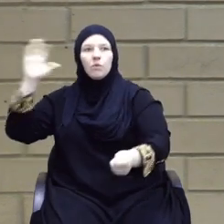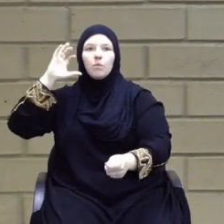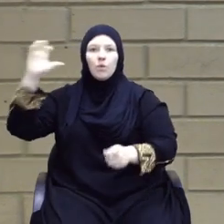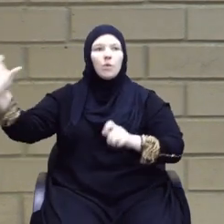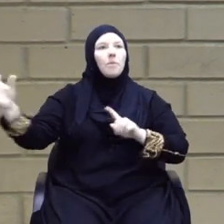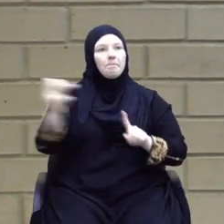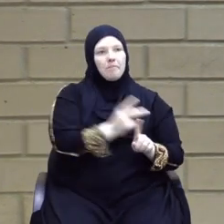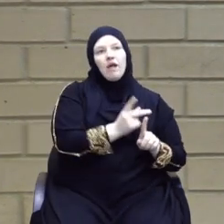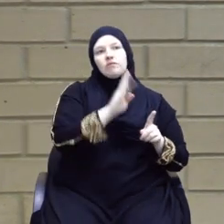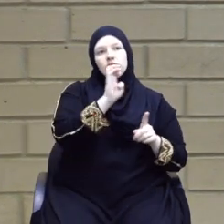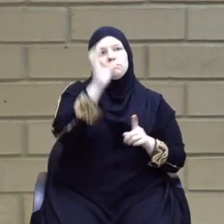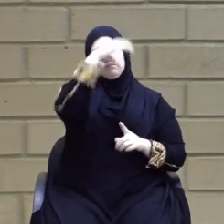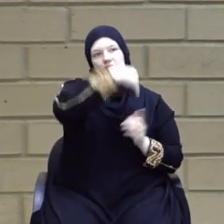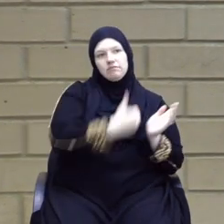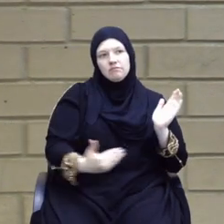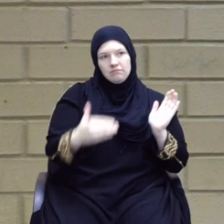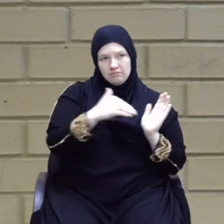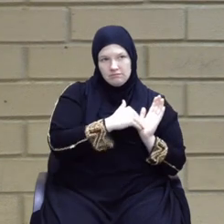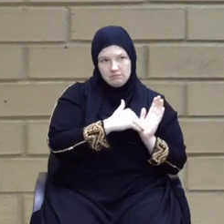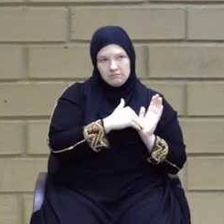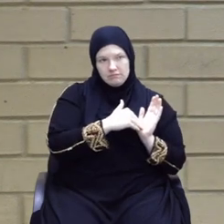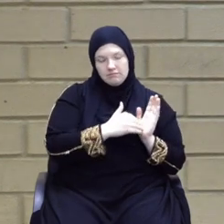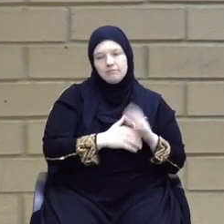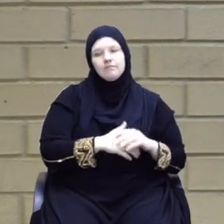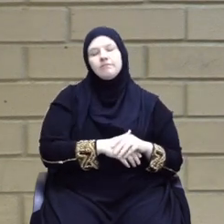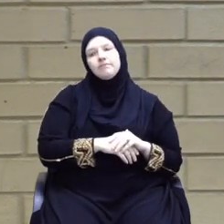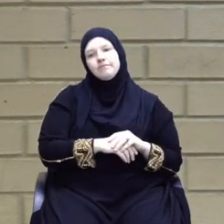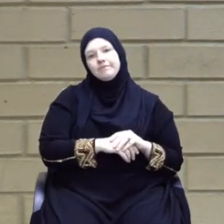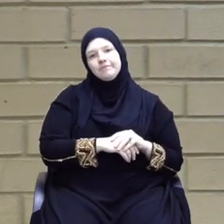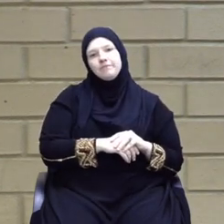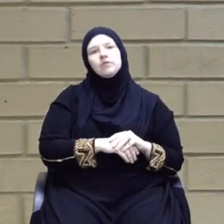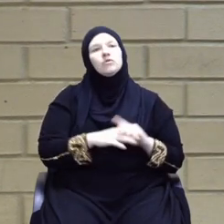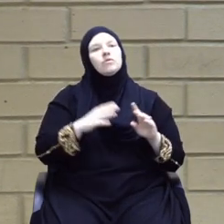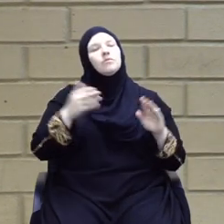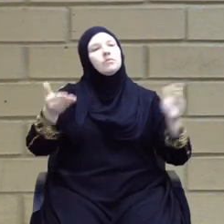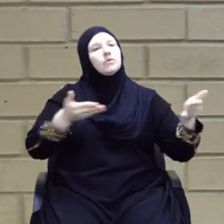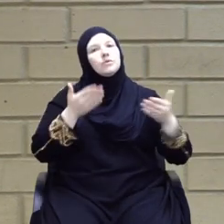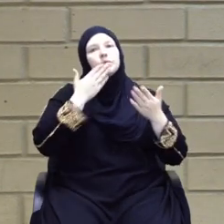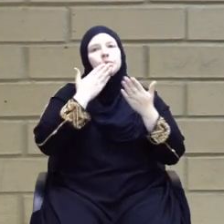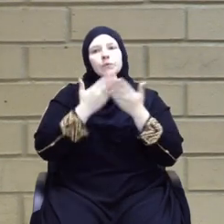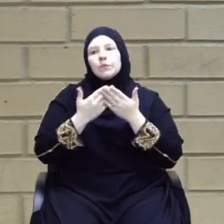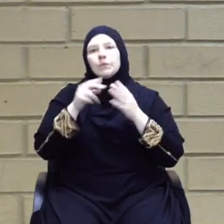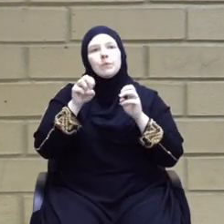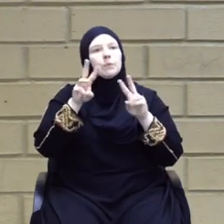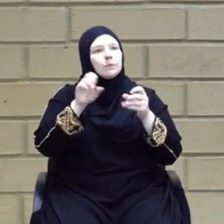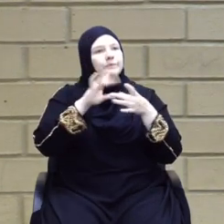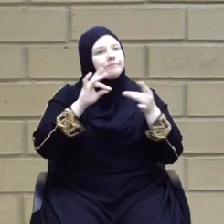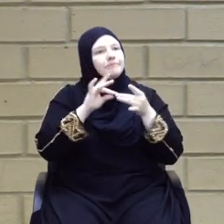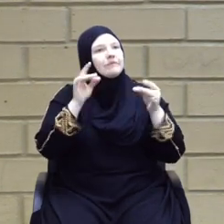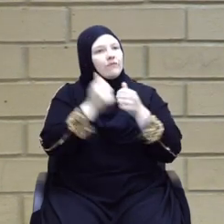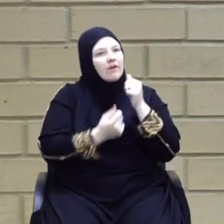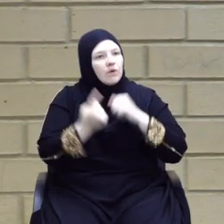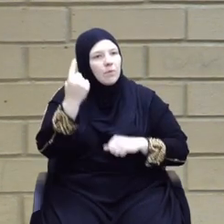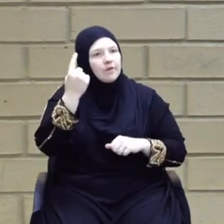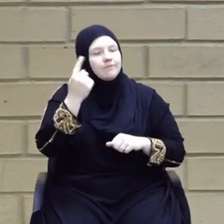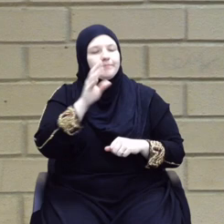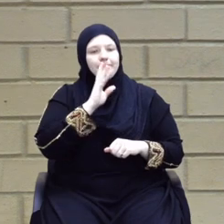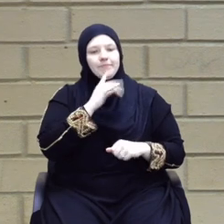strangers. بَدَأَ الْإِسْلَامُ غَرِيبًا وَسَيَعُودُ غَرِيبًا كَمَا